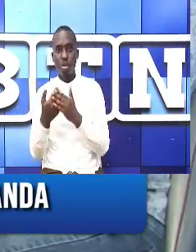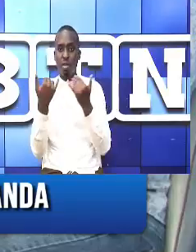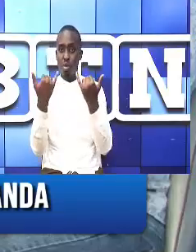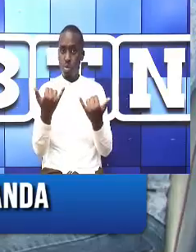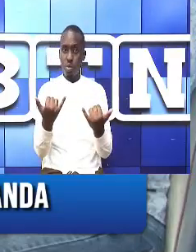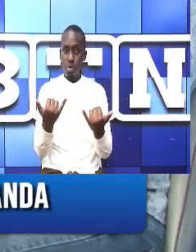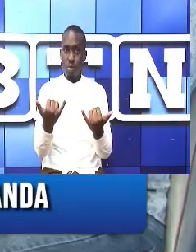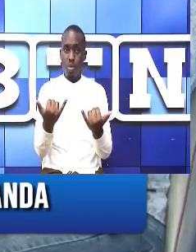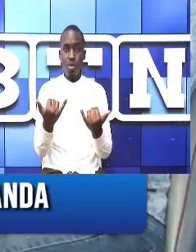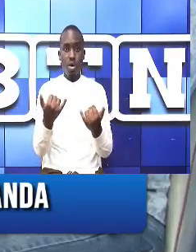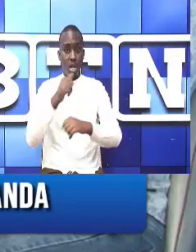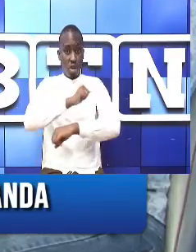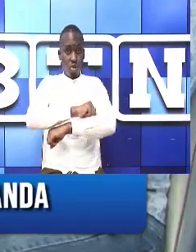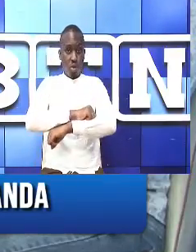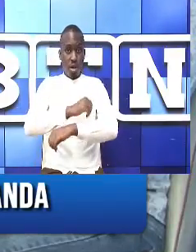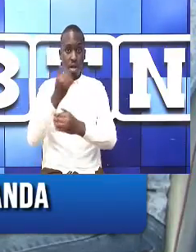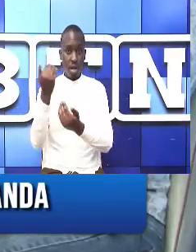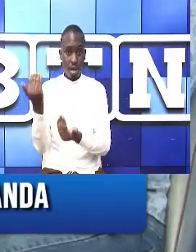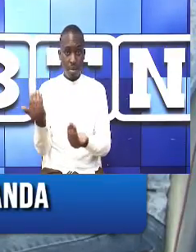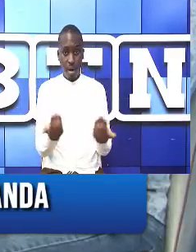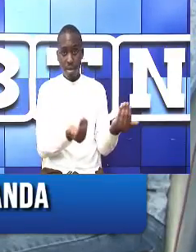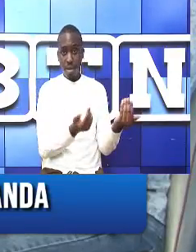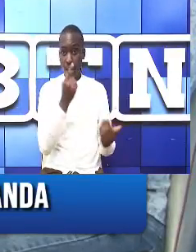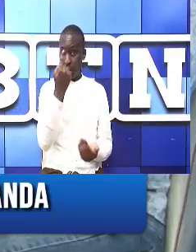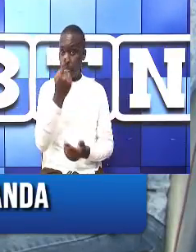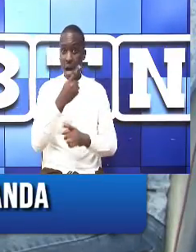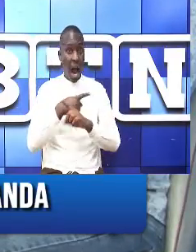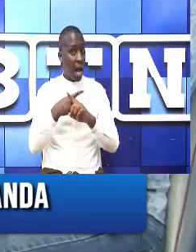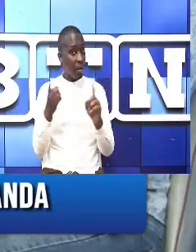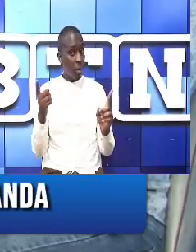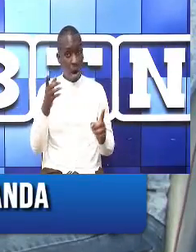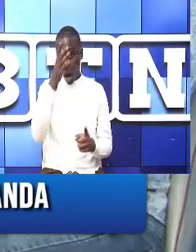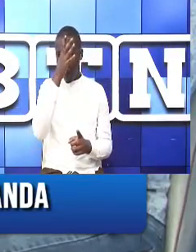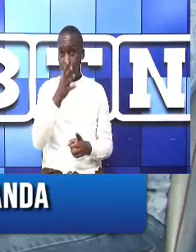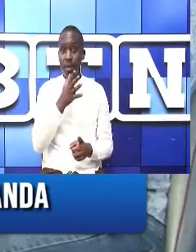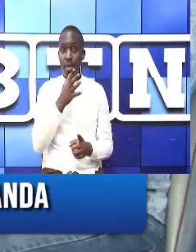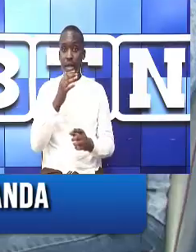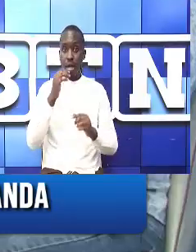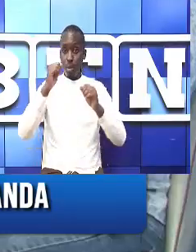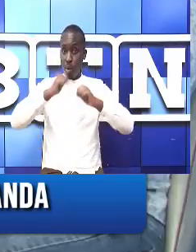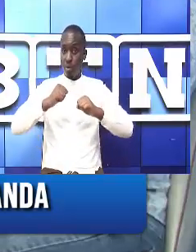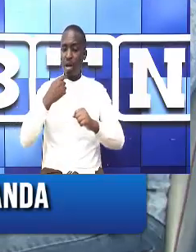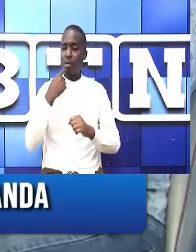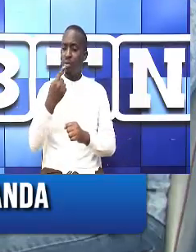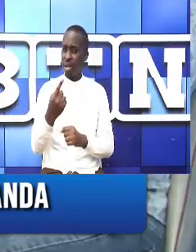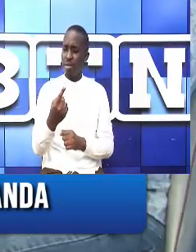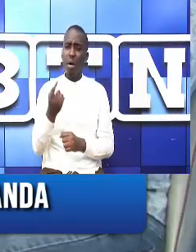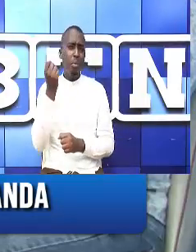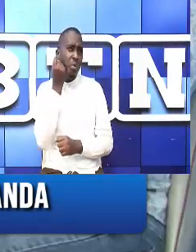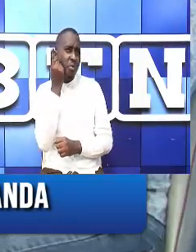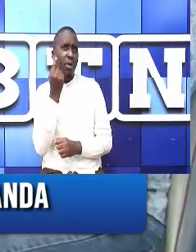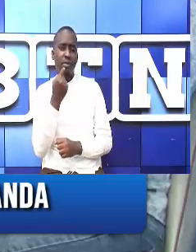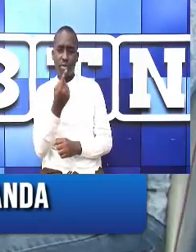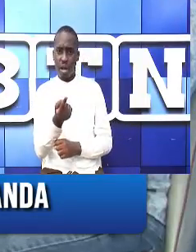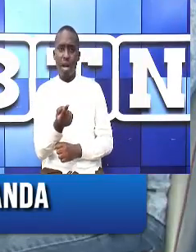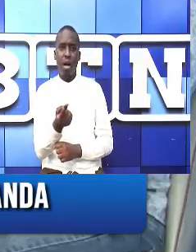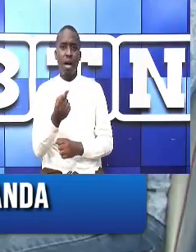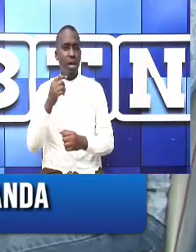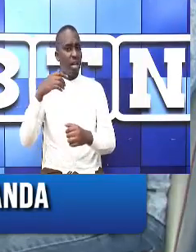ngubu tuvugana wenda ishuri ribakira ku buryo bwihariye ni rimwe ariko naryo ababyeyi bumvikana bavuga ko rihenze iyo murebye